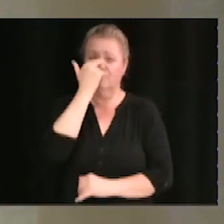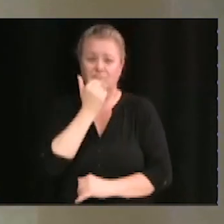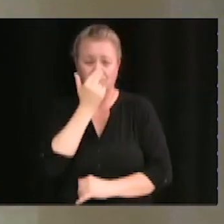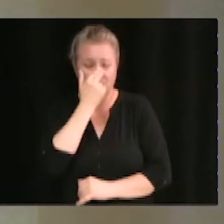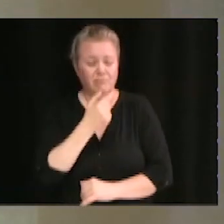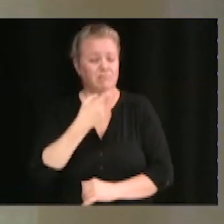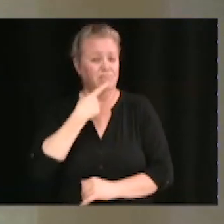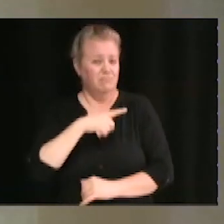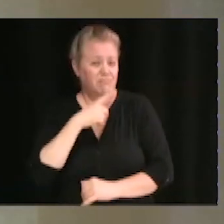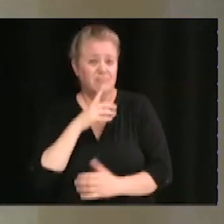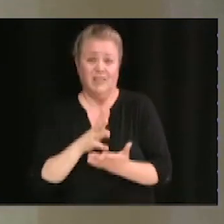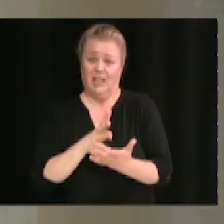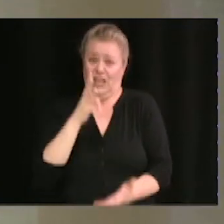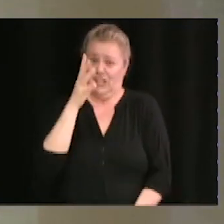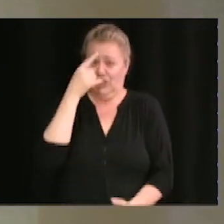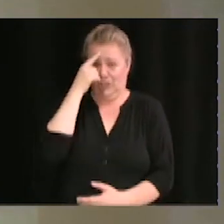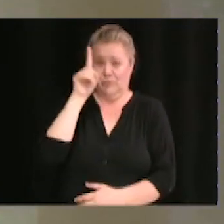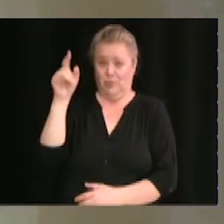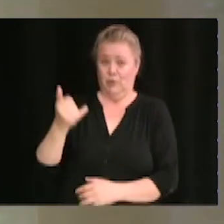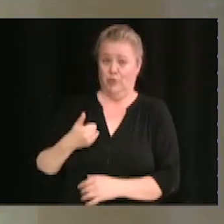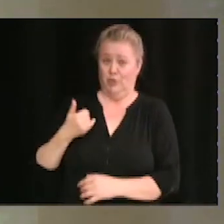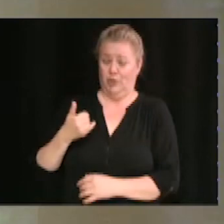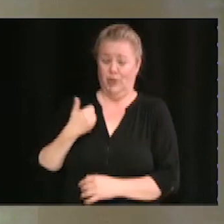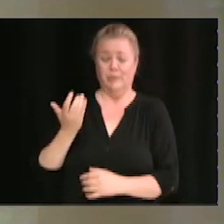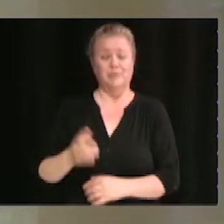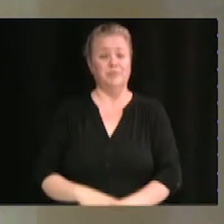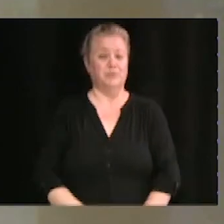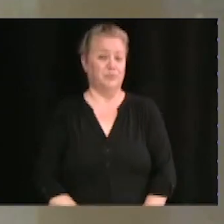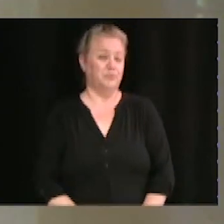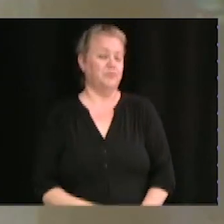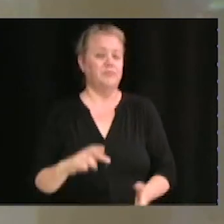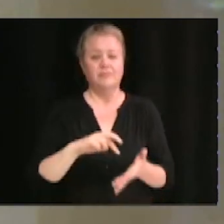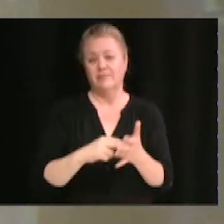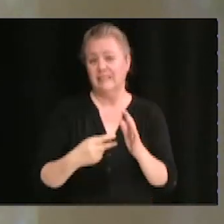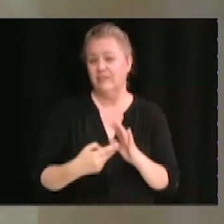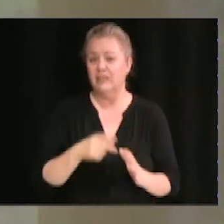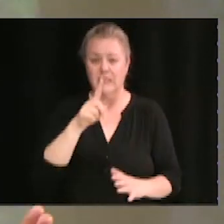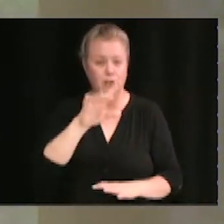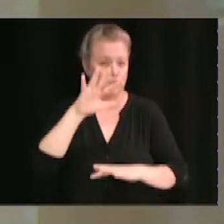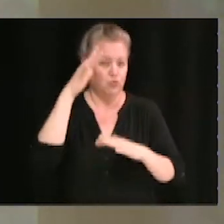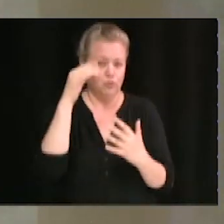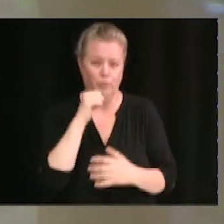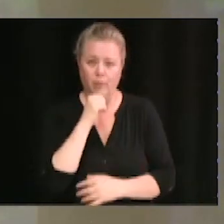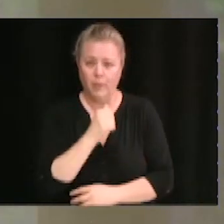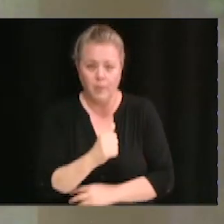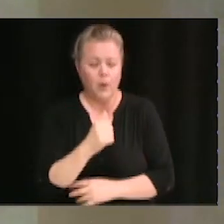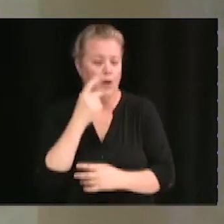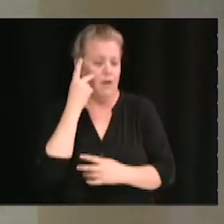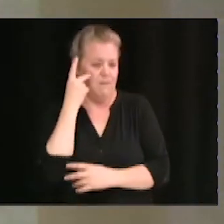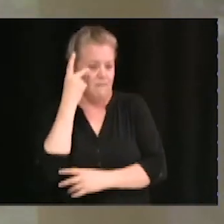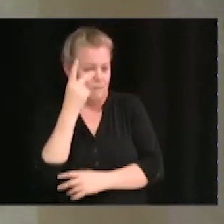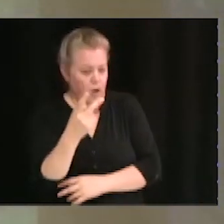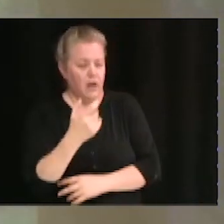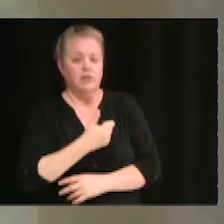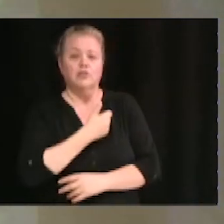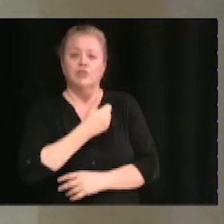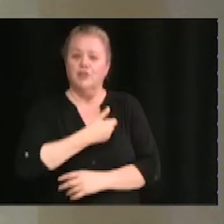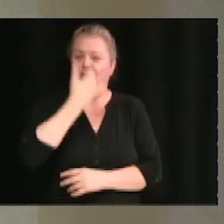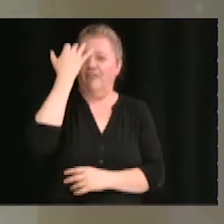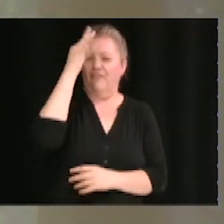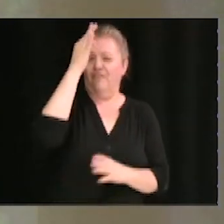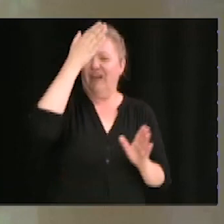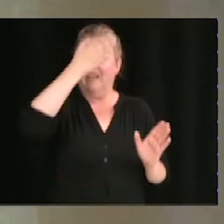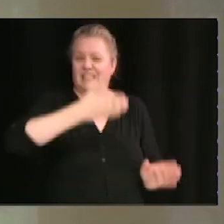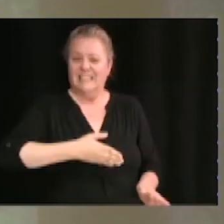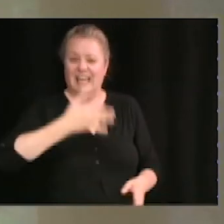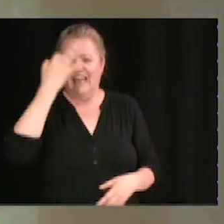nos deux communautés. Donc, vous allez voir des jeunes français, françaises, finalement. Évidemment, vous allez